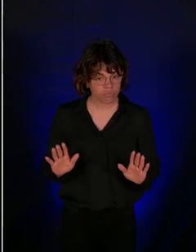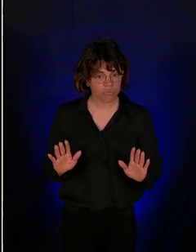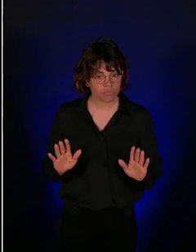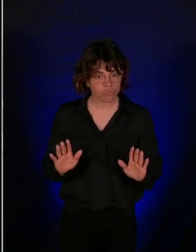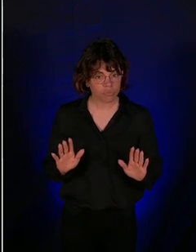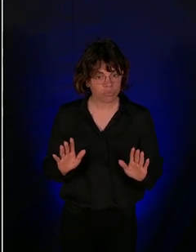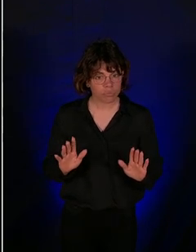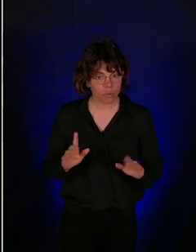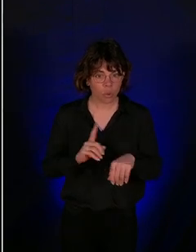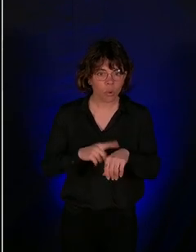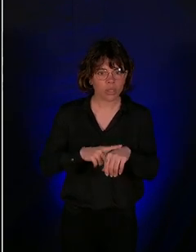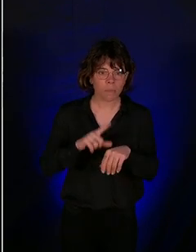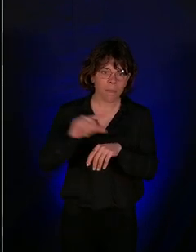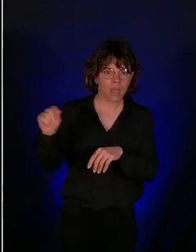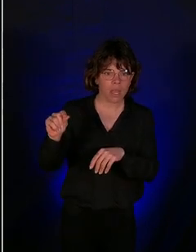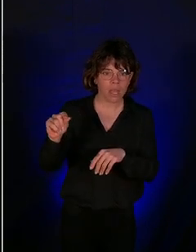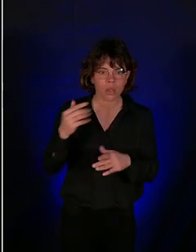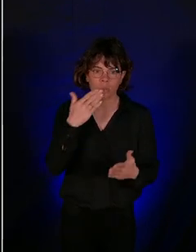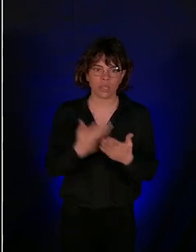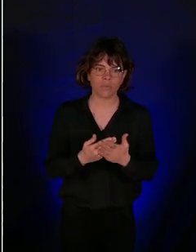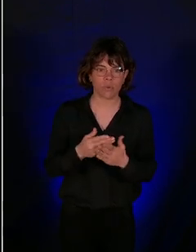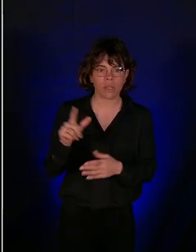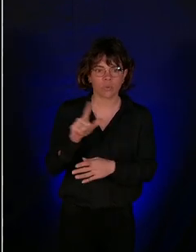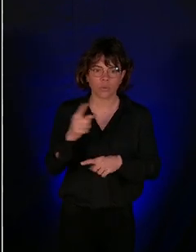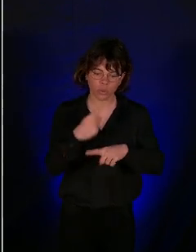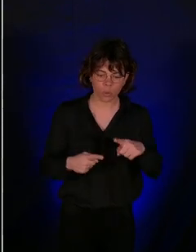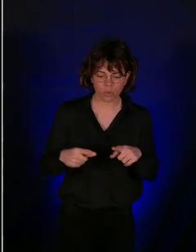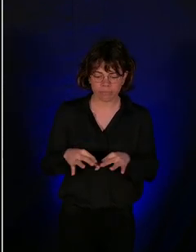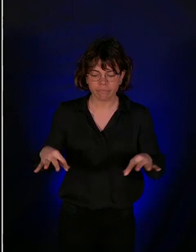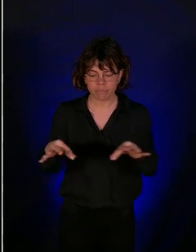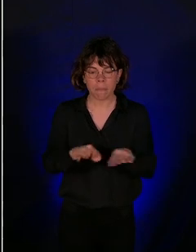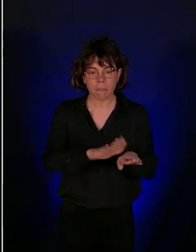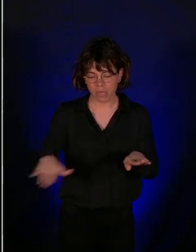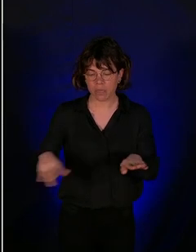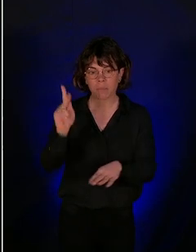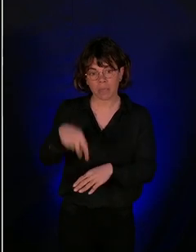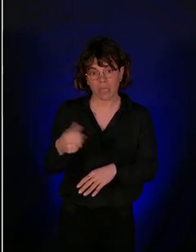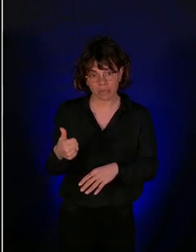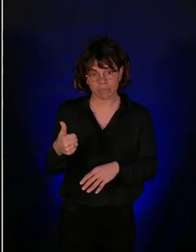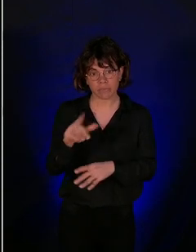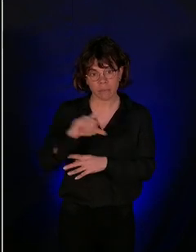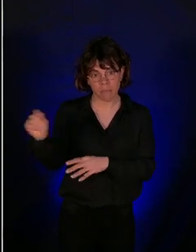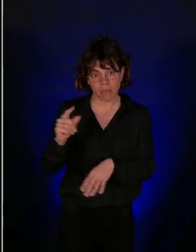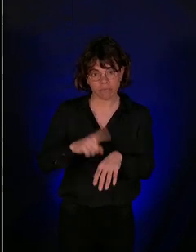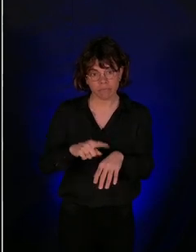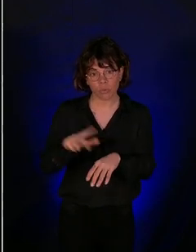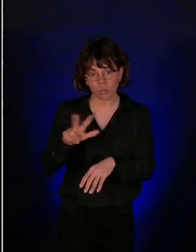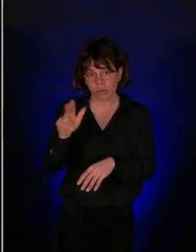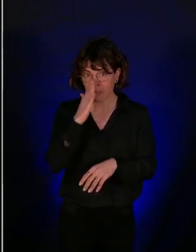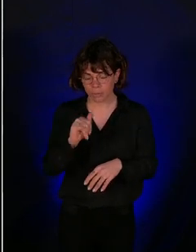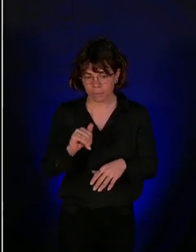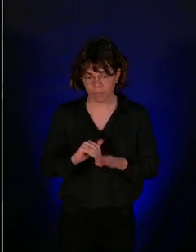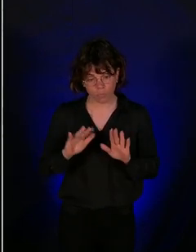autre départ. Le rendez-vous est à 14h30 au parking P1 pour un départ à 15h.